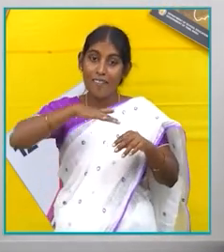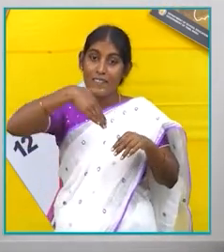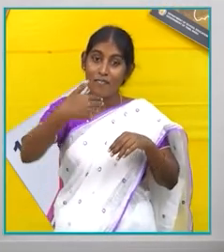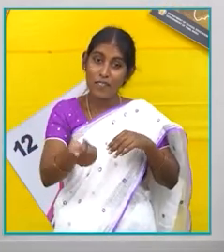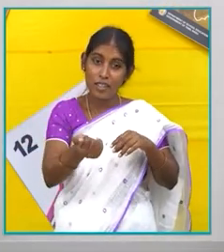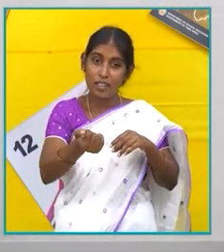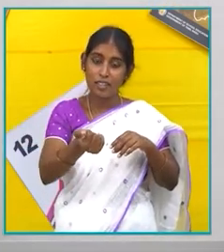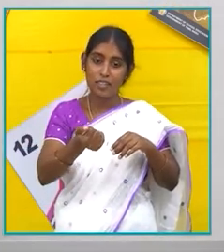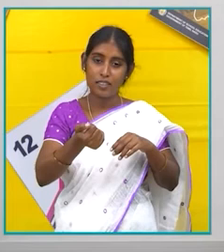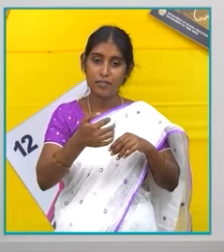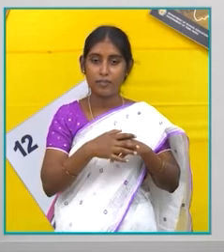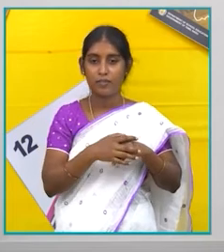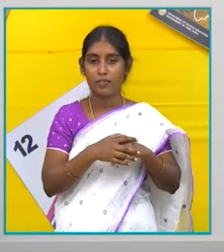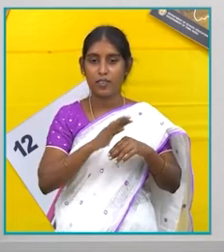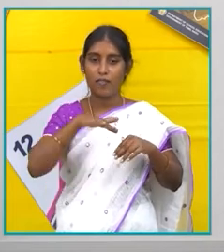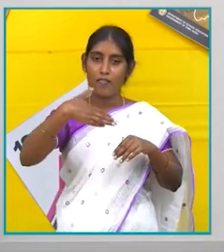விட்ட